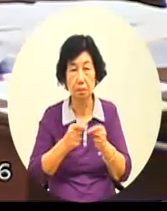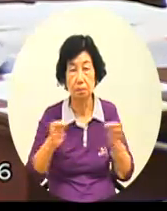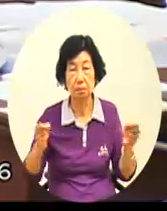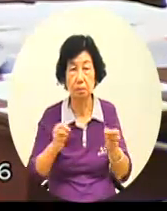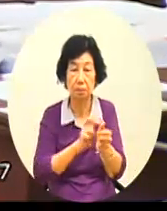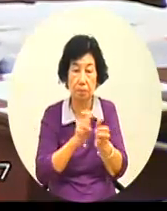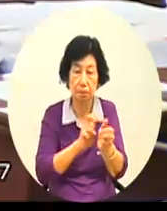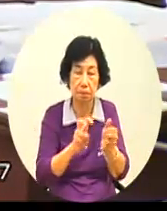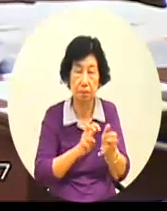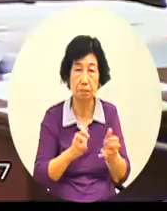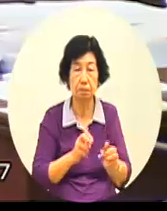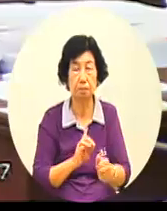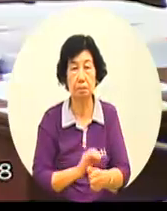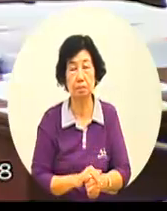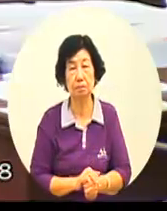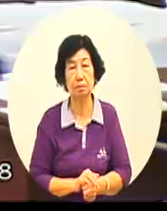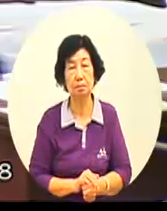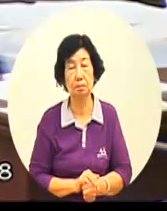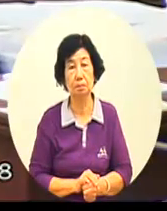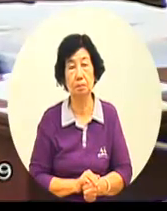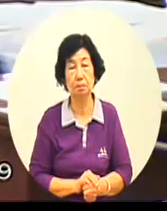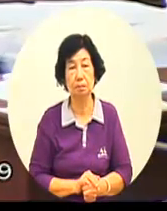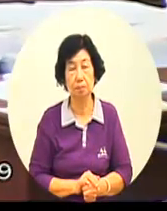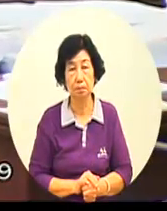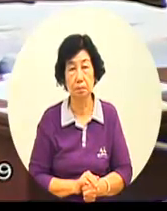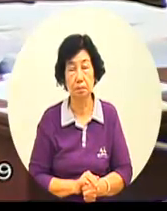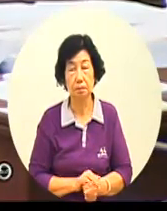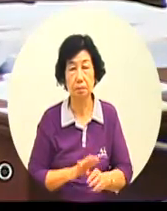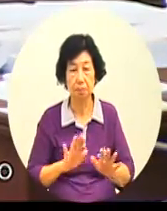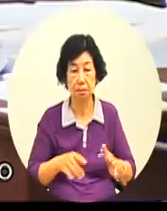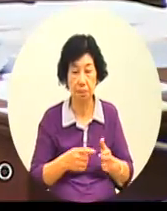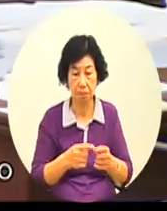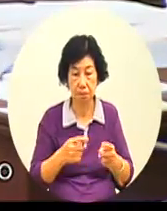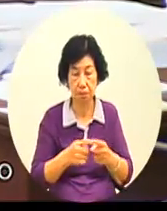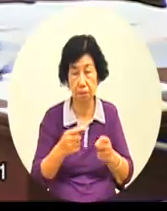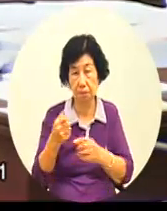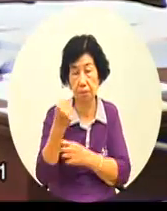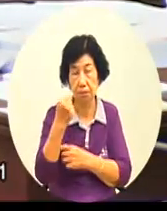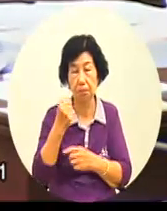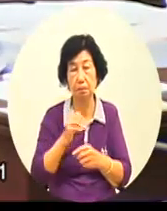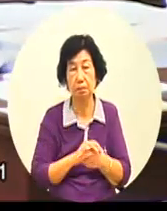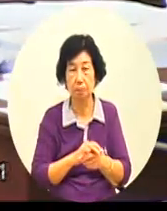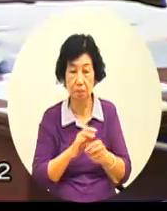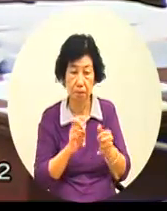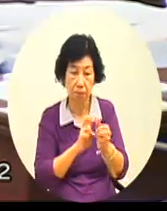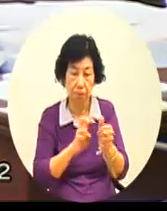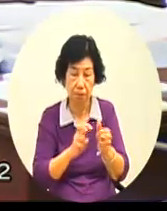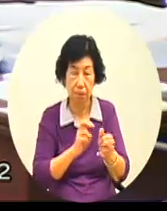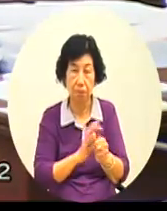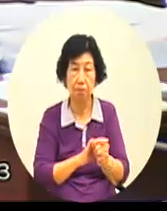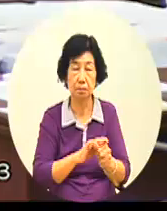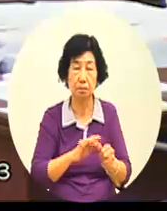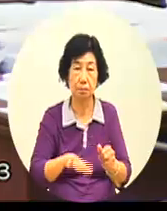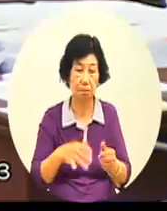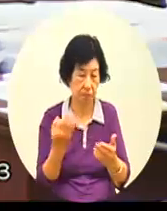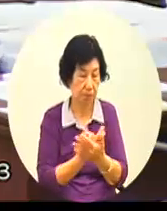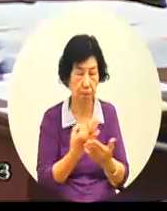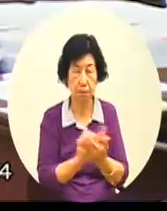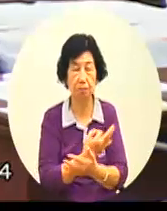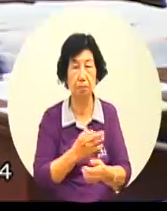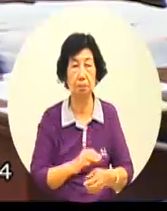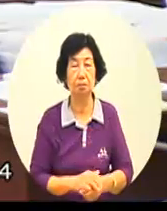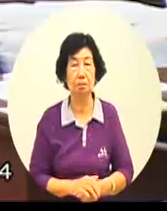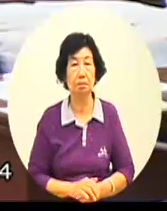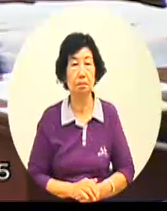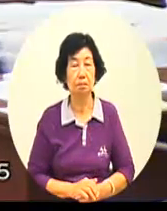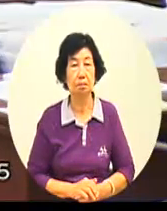长，可是我们的人力的居家服务的这个量呢还没有办法满足。那我认